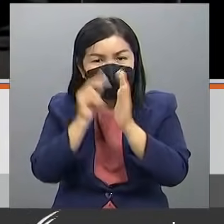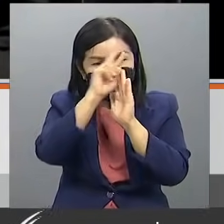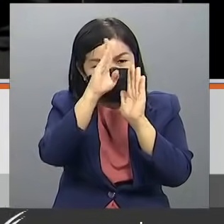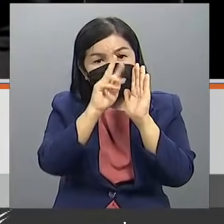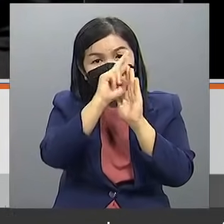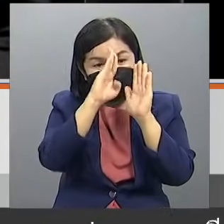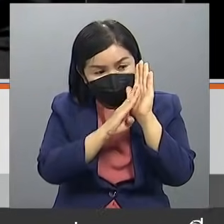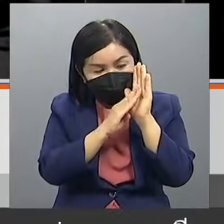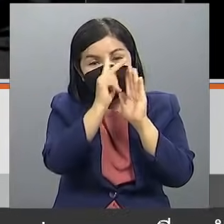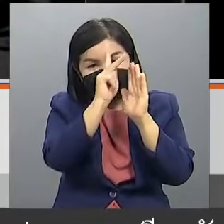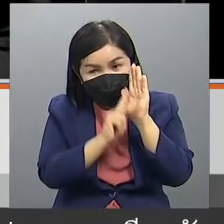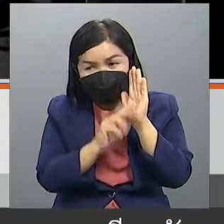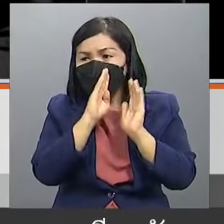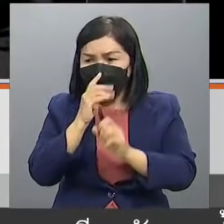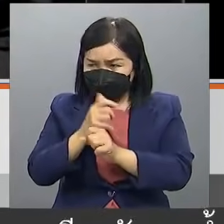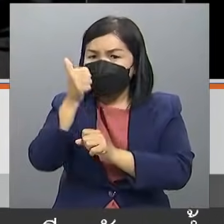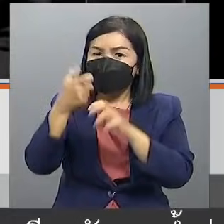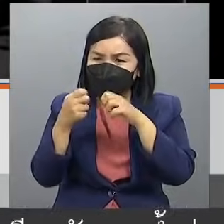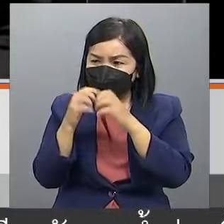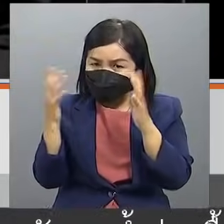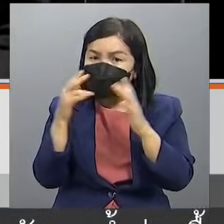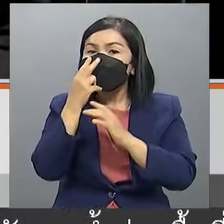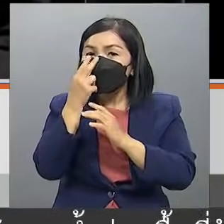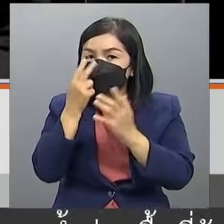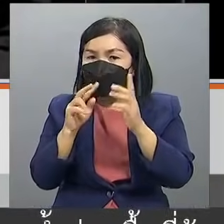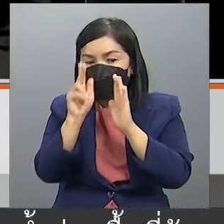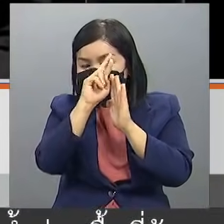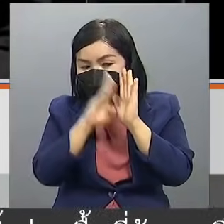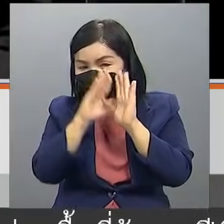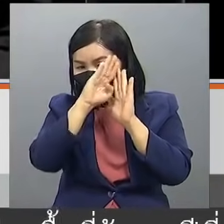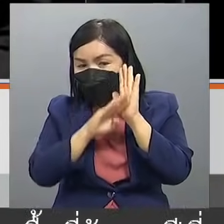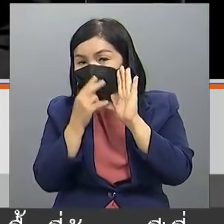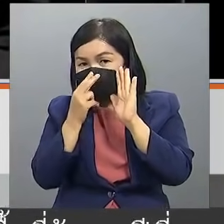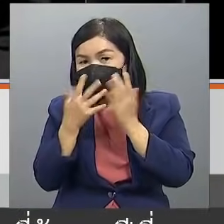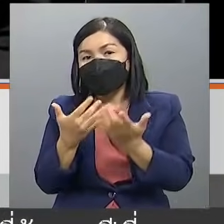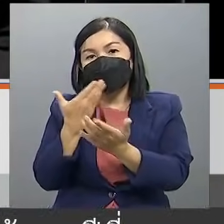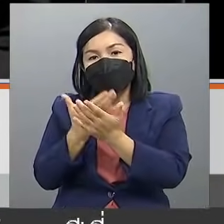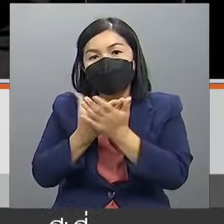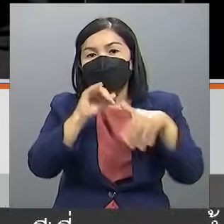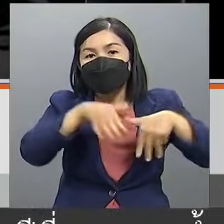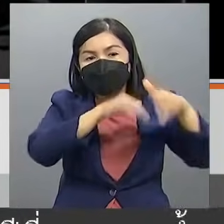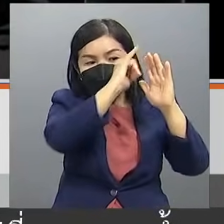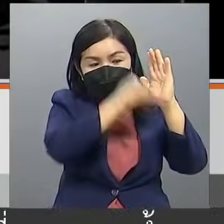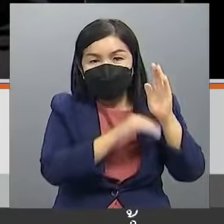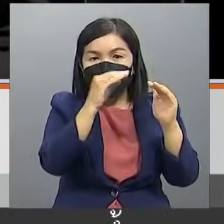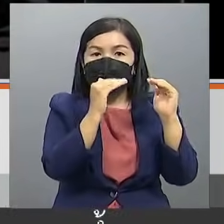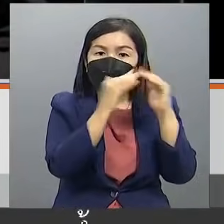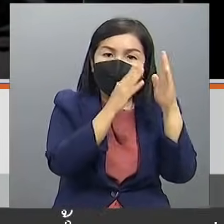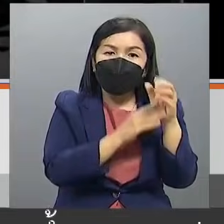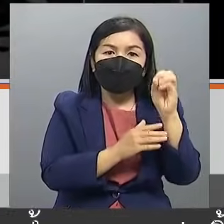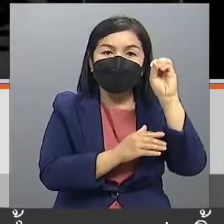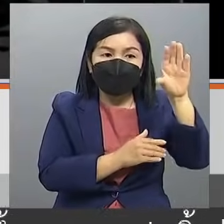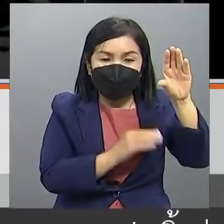ไม่มีปัญหาหรอกก็ไปดูกันให้ถี่ถ้วนก่อนเรื่องกฎหมายนะแล้วเรื่องของเงินท้องถิ่นมันเท่าเทียมกับทุกจังหวัดหรือเปล่าใช่ไหมแล้วจะทำยังไงกับการมาต